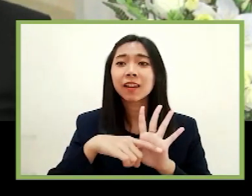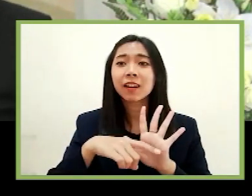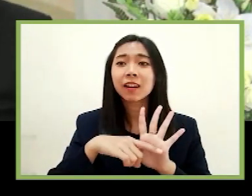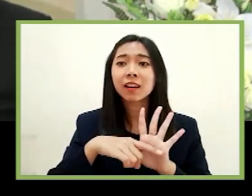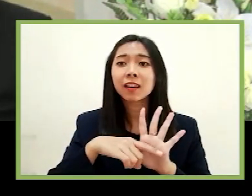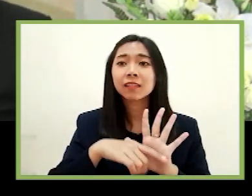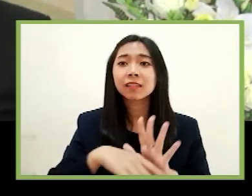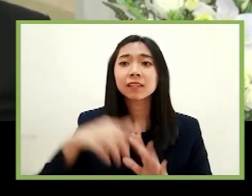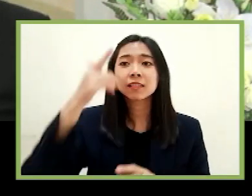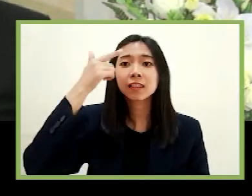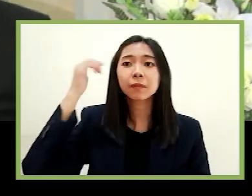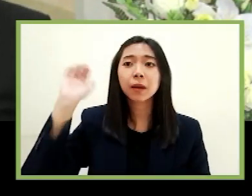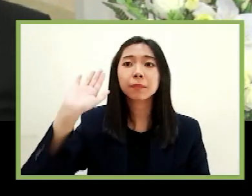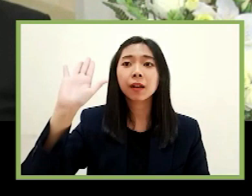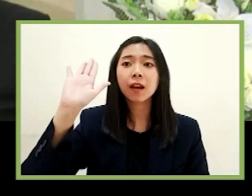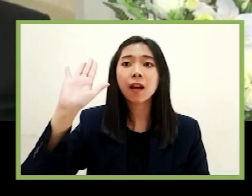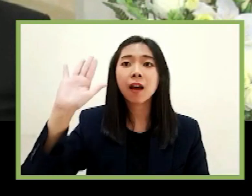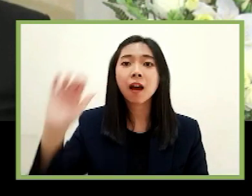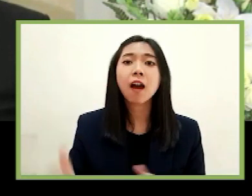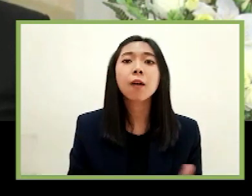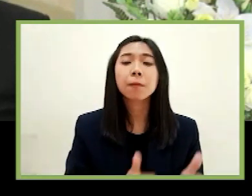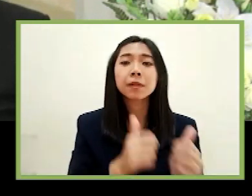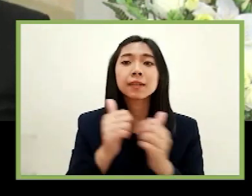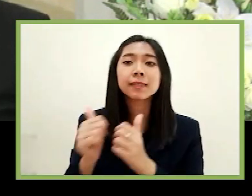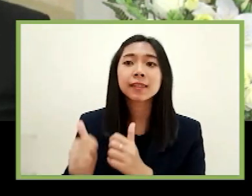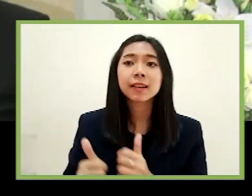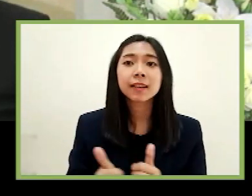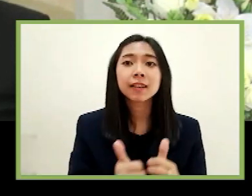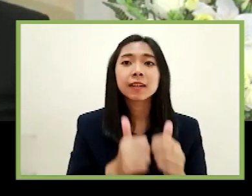kekuragan sebab kau